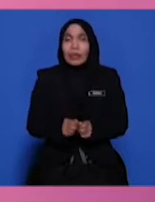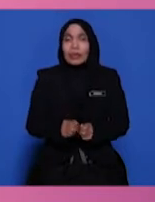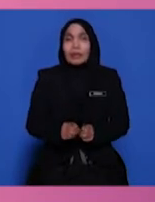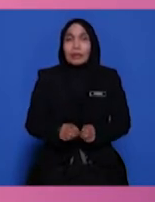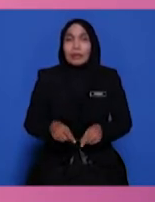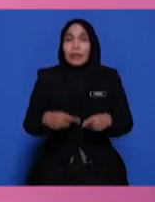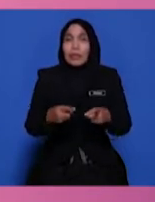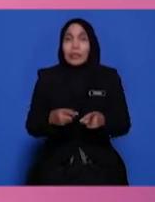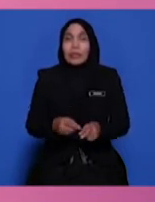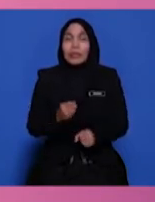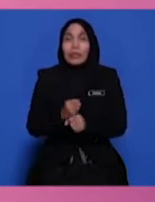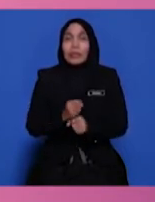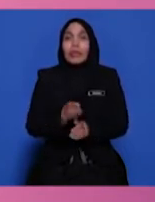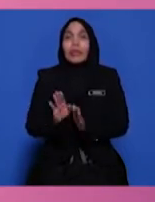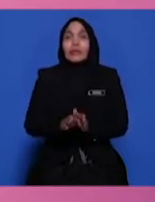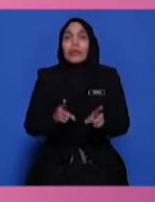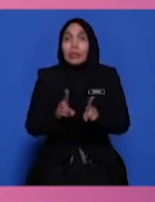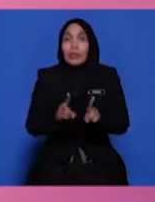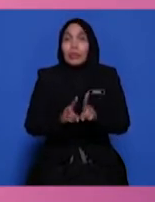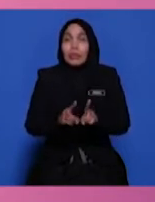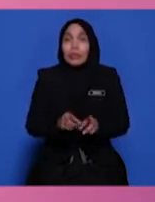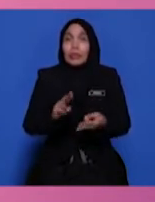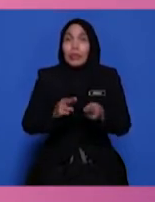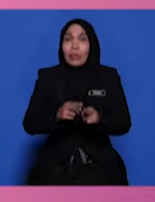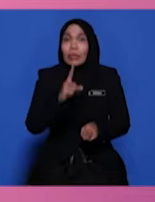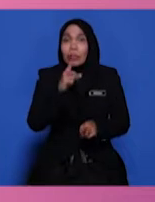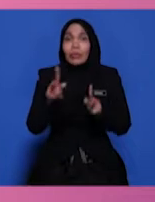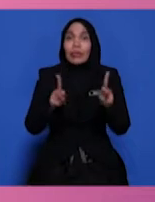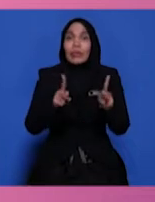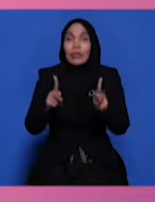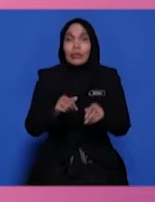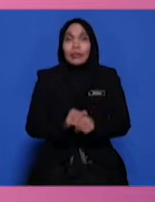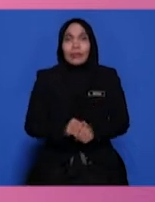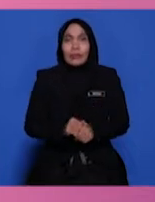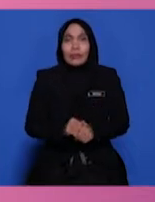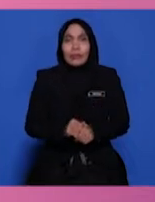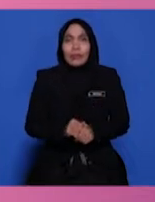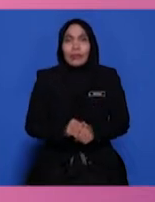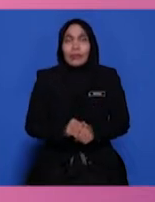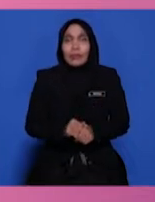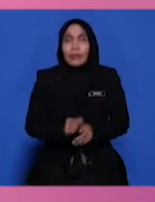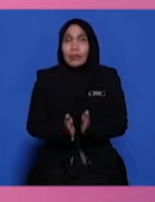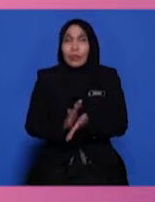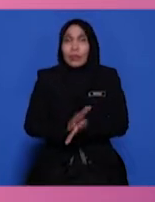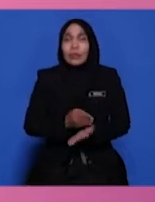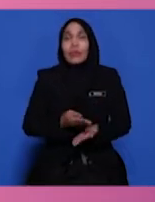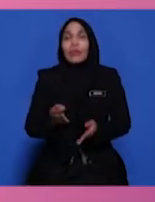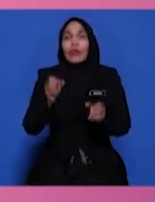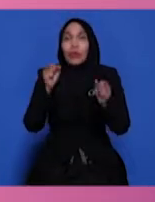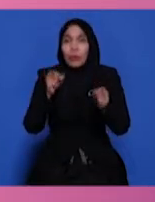Dengan mengamalkan kedua-dua langkah di atas, beliau boleh menambah jumlah simpanan